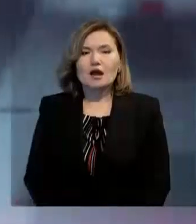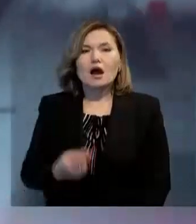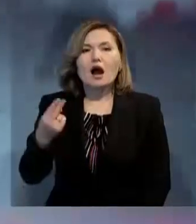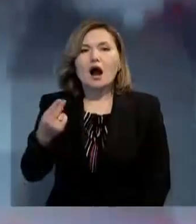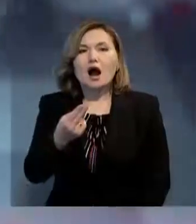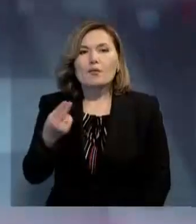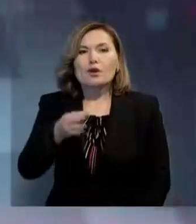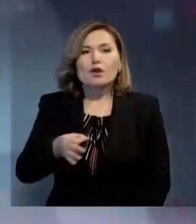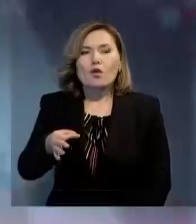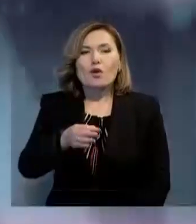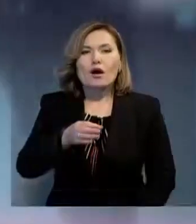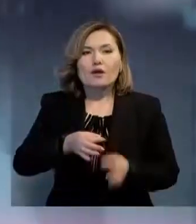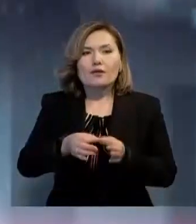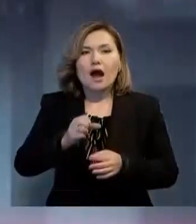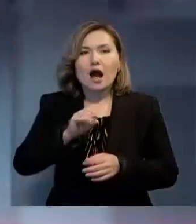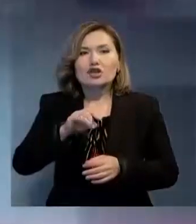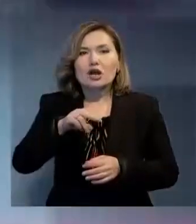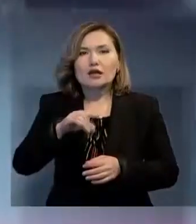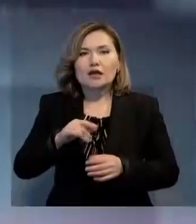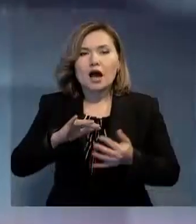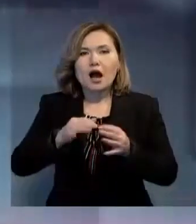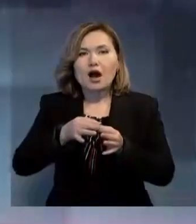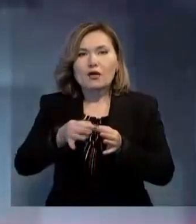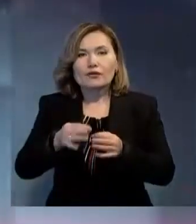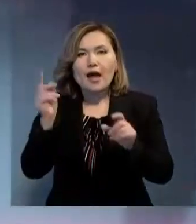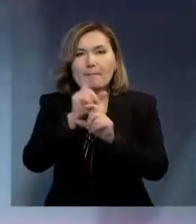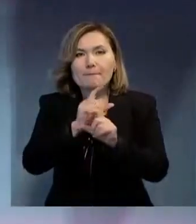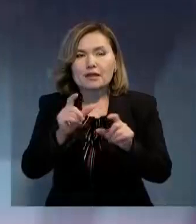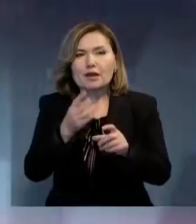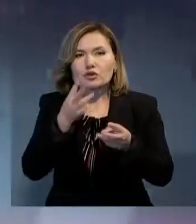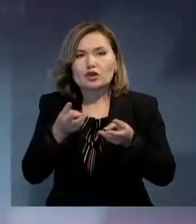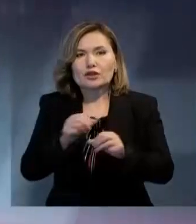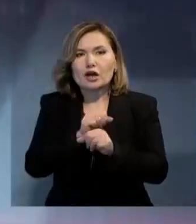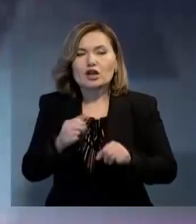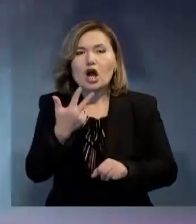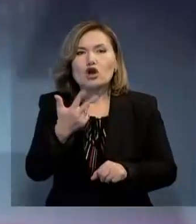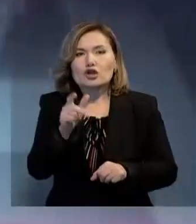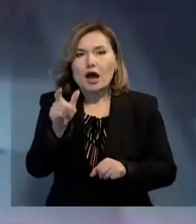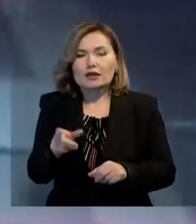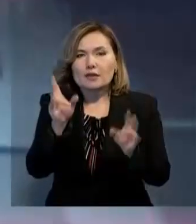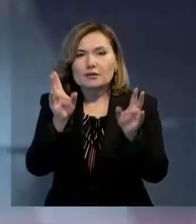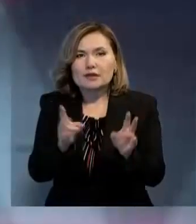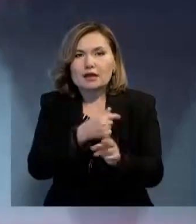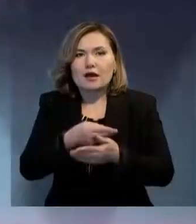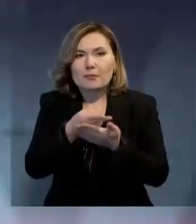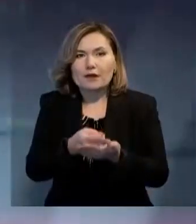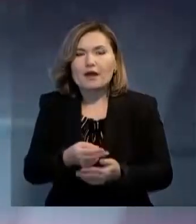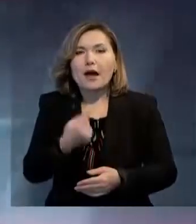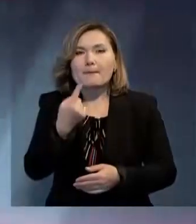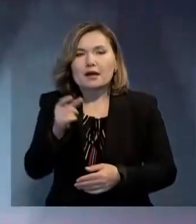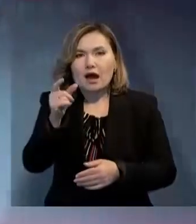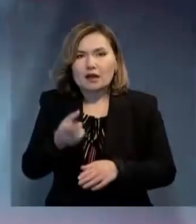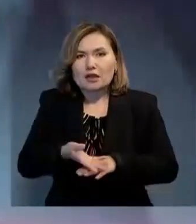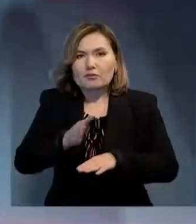Ақмола облысының Аршалы кентінде мектептің жылу қазандығы жарылып, от жағушы боп жұмыс істейтін үш адам зардап шекті. Қазір олардың біреуі